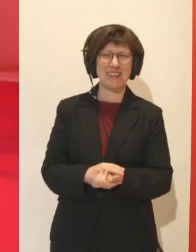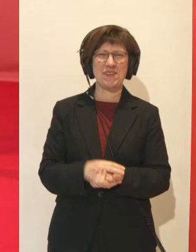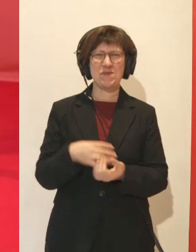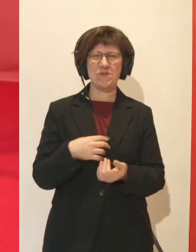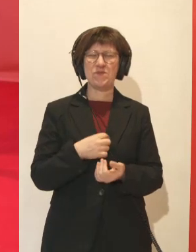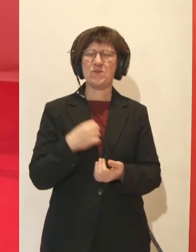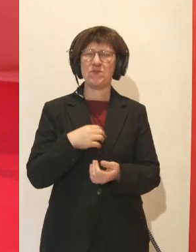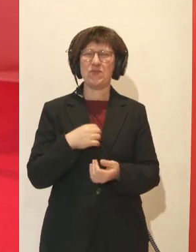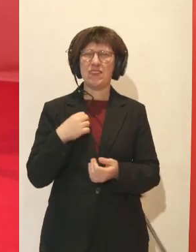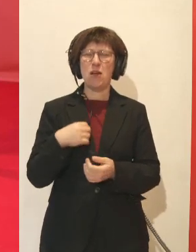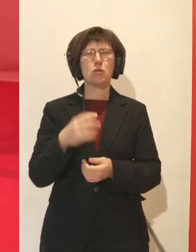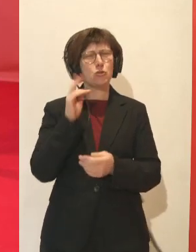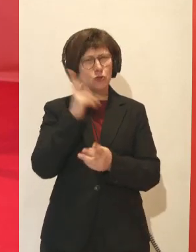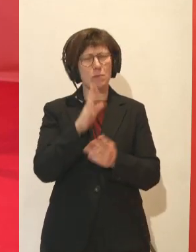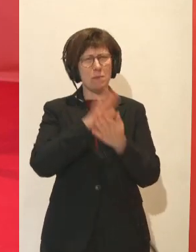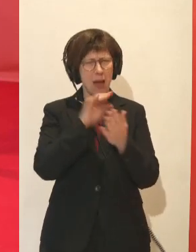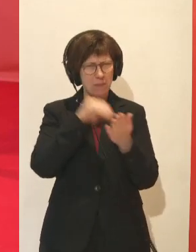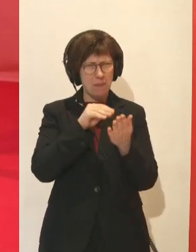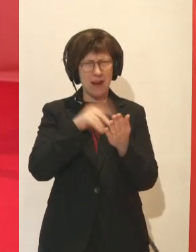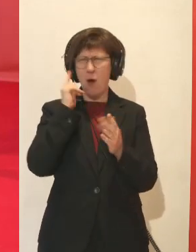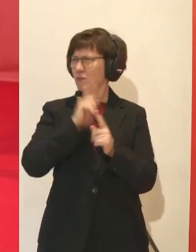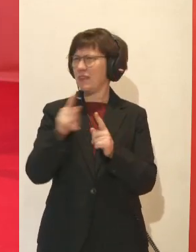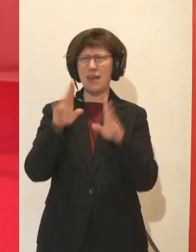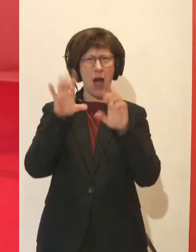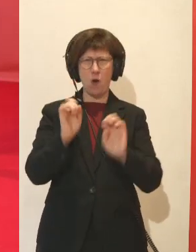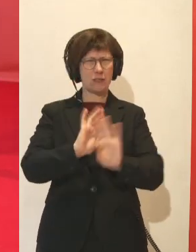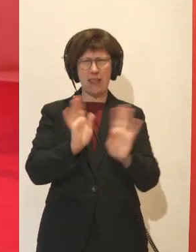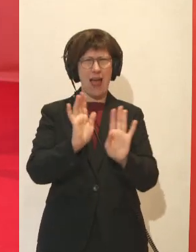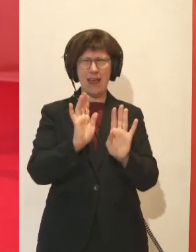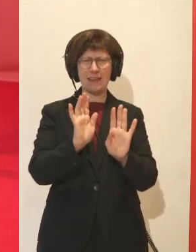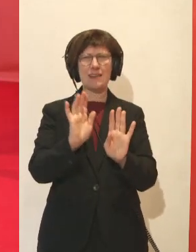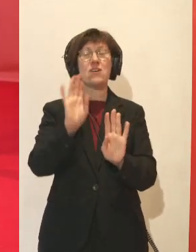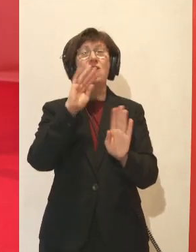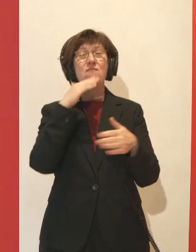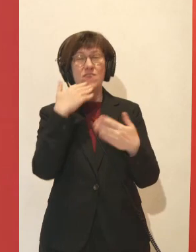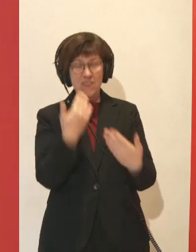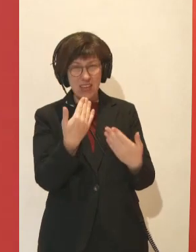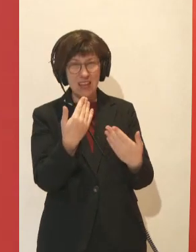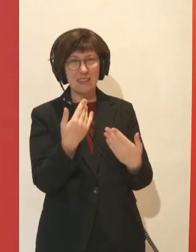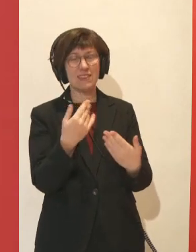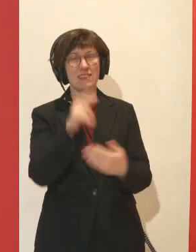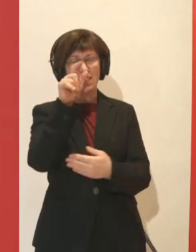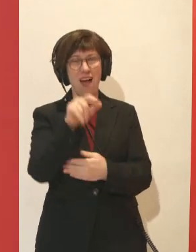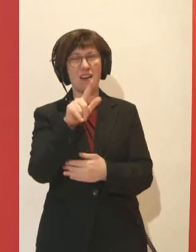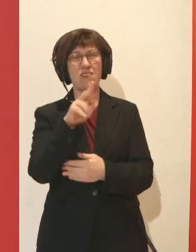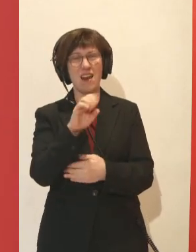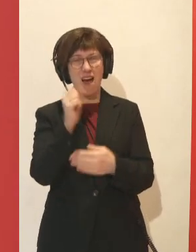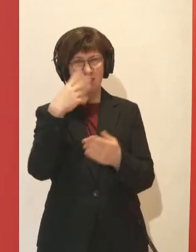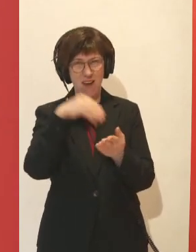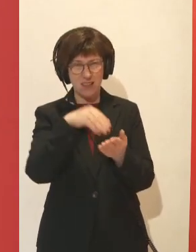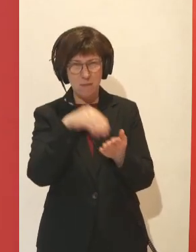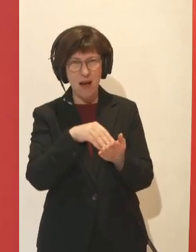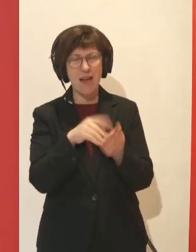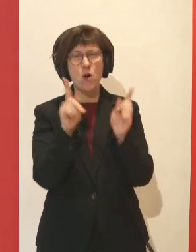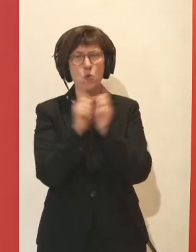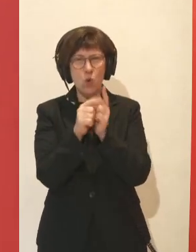bleibt dran. Ich glaube auch nicht, dass jemand abschalten muss. Und ich bedanke mich ganz herzlich bei dir, Lars, dass du hier warst, mit mir